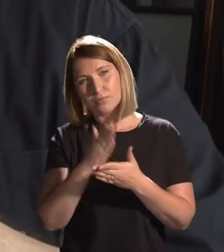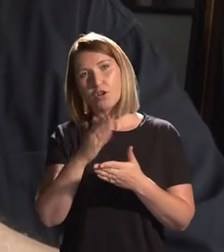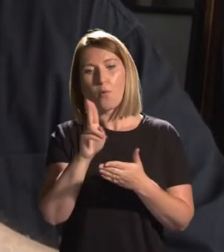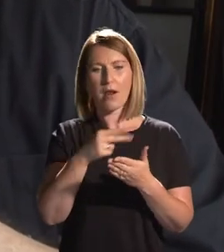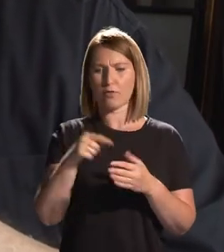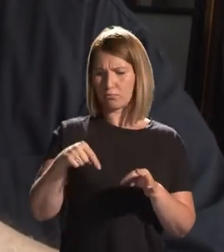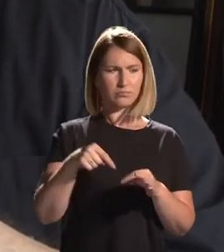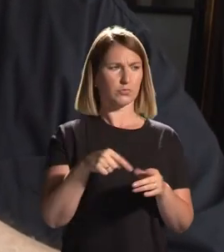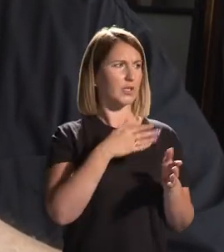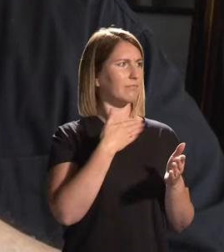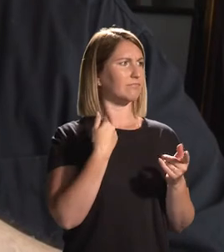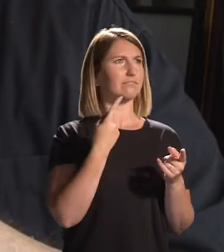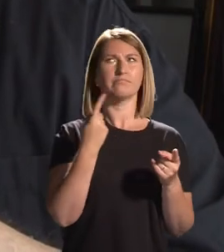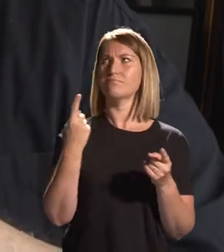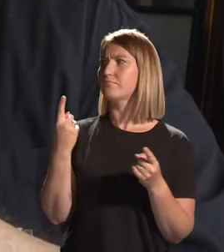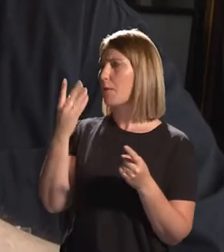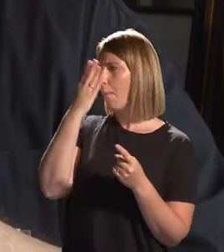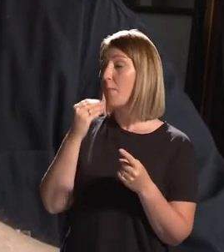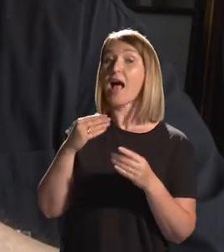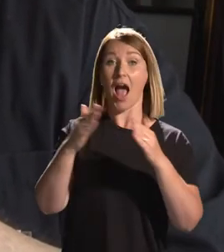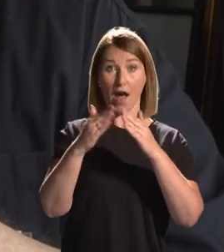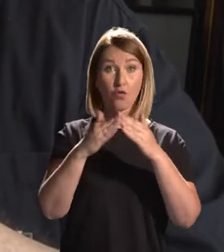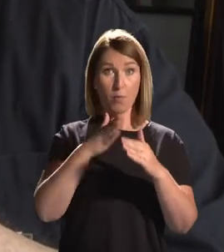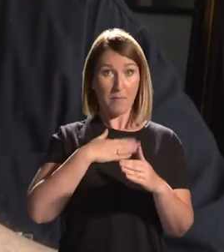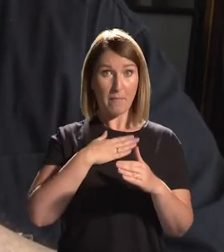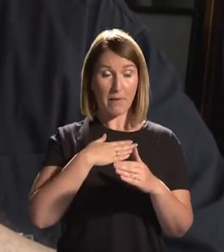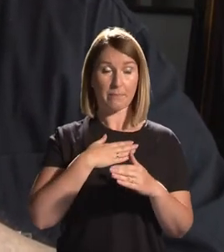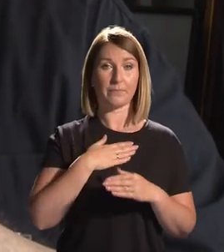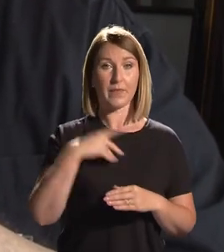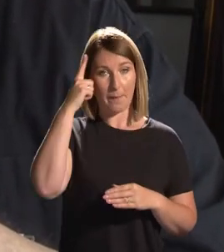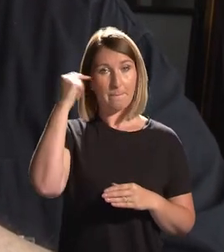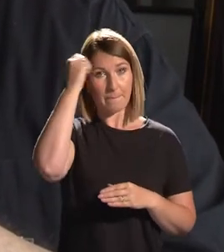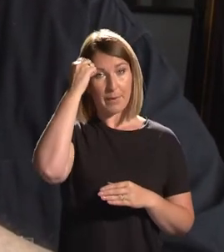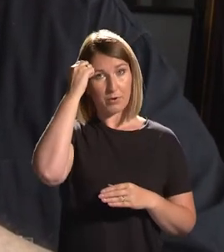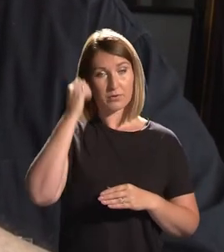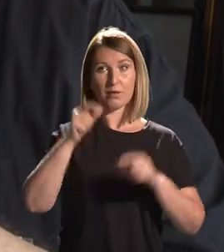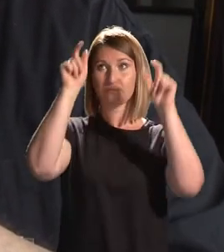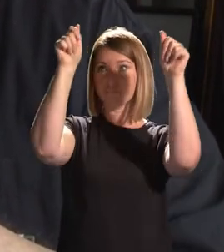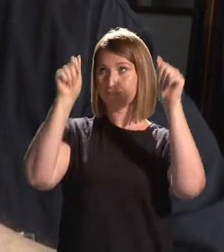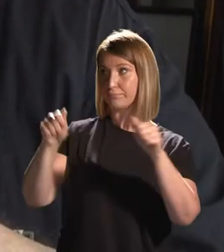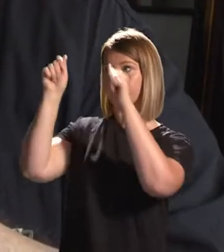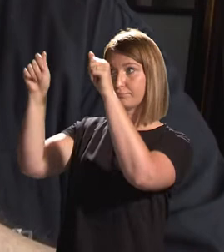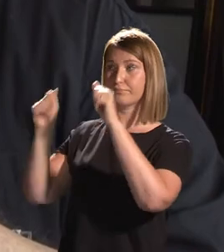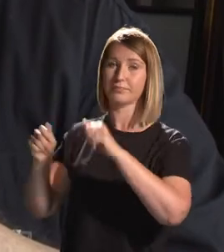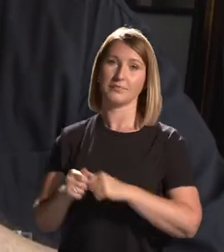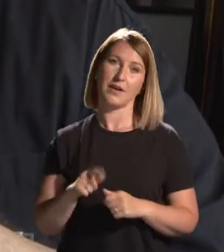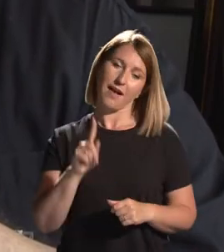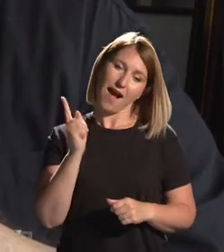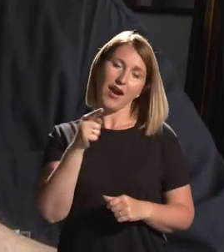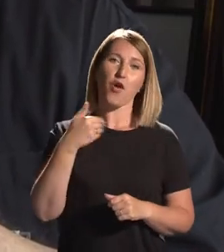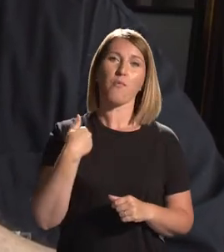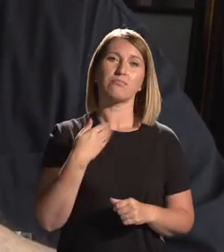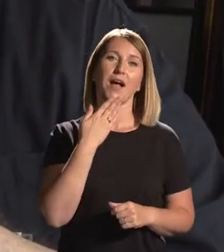mam tutaj jego po prostu obrazu. W domu mam trochę powieszonych, tak zostawiłem sobie na pamiątkę. No ale to